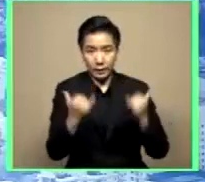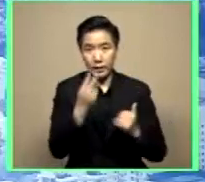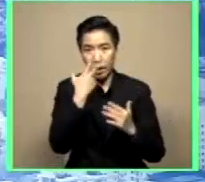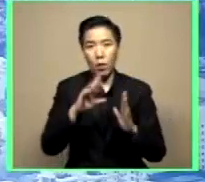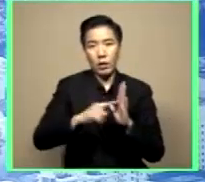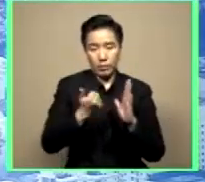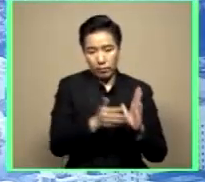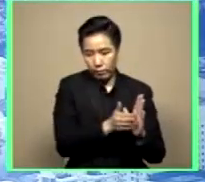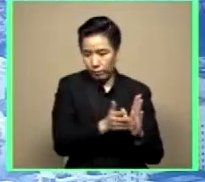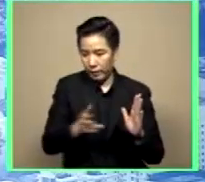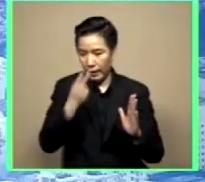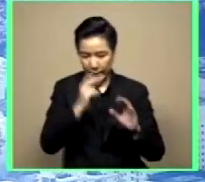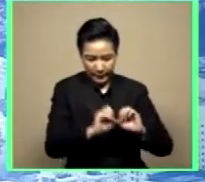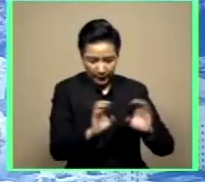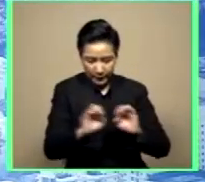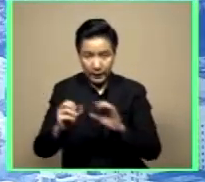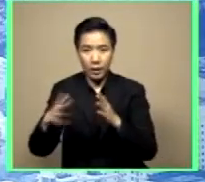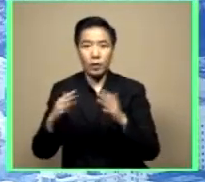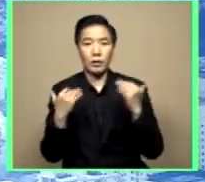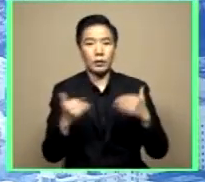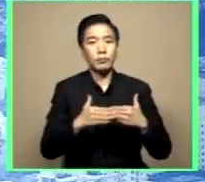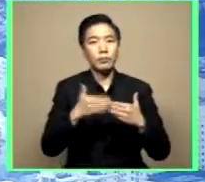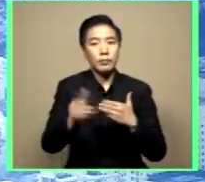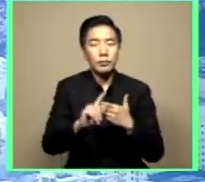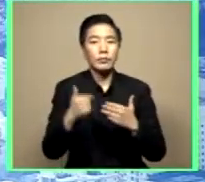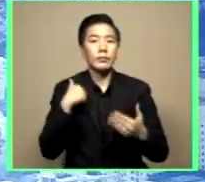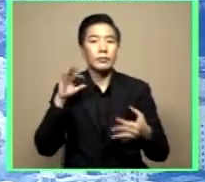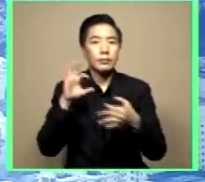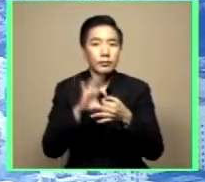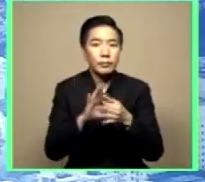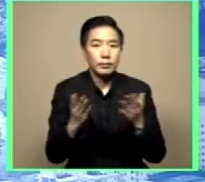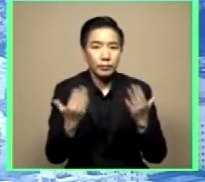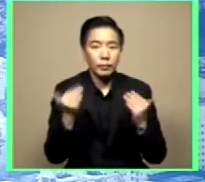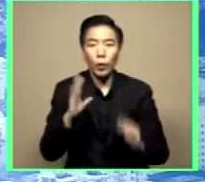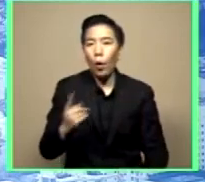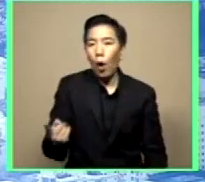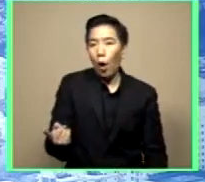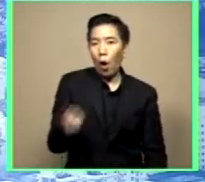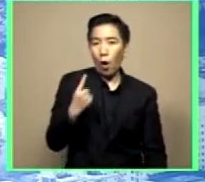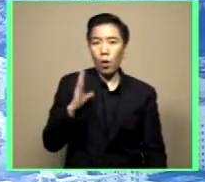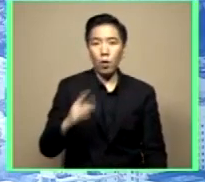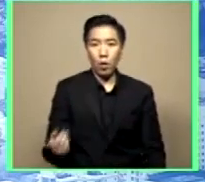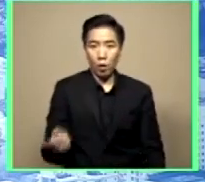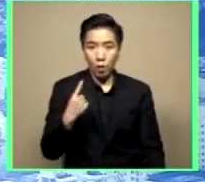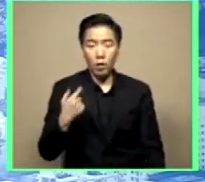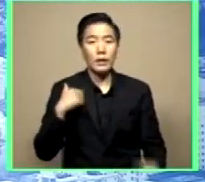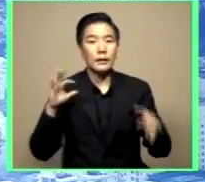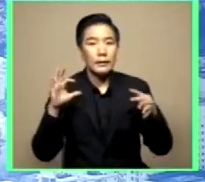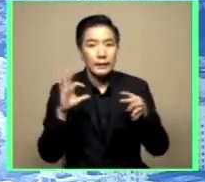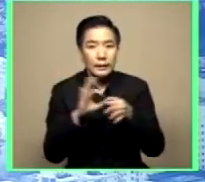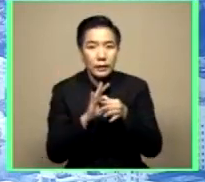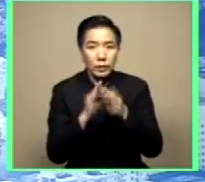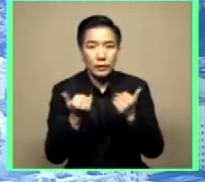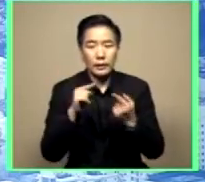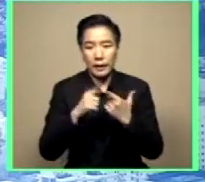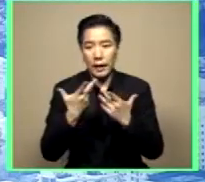ต่ตอนนี้แล้วก็ถัดไปก็คือว่ามันมีเรื่องของผู้ร้องเรียนการที่จะน